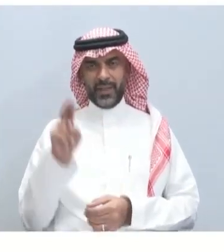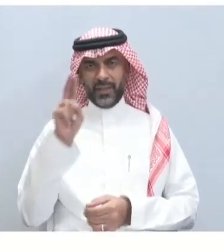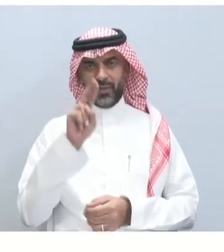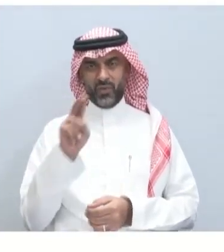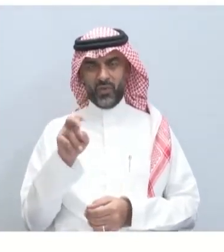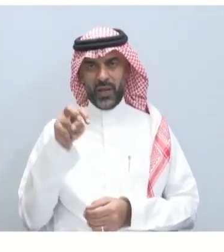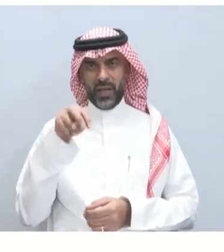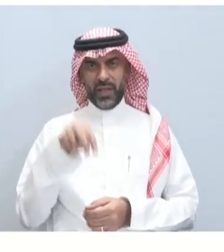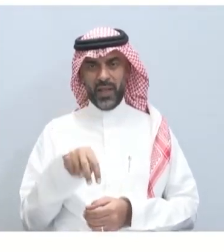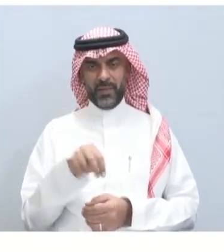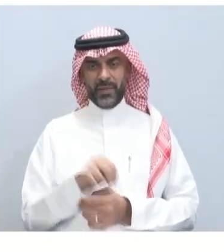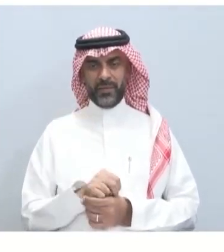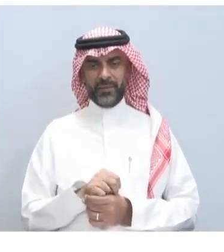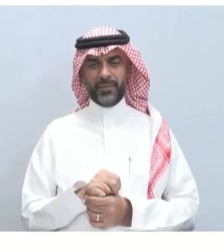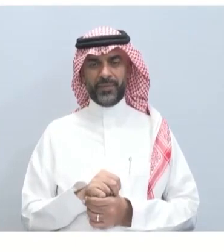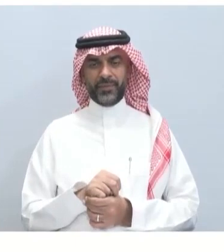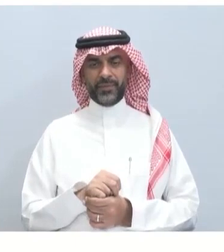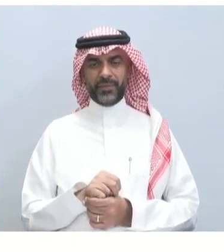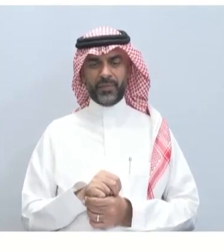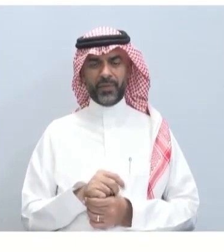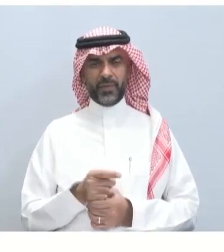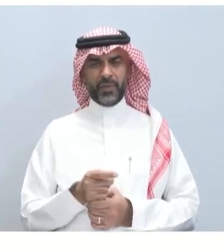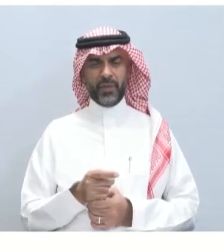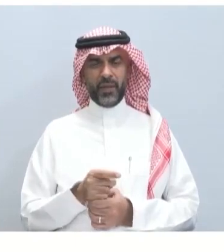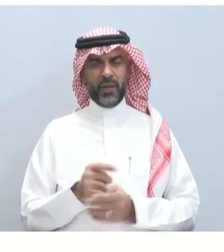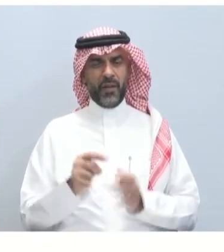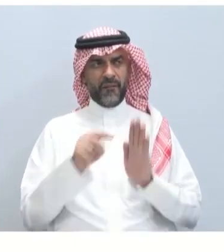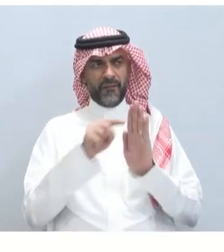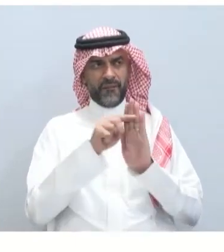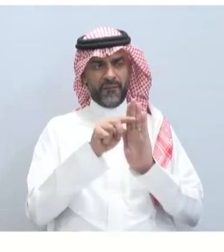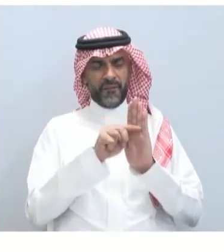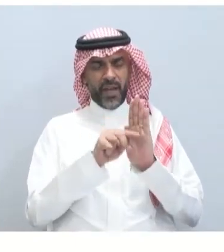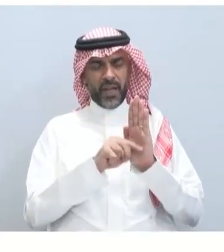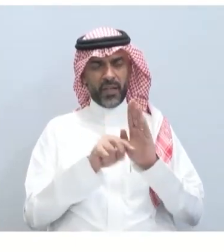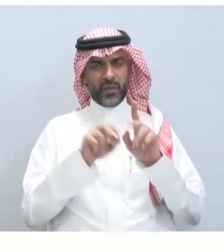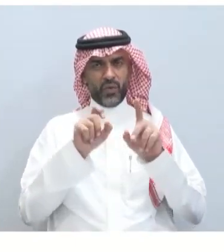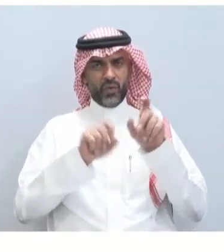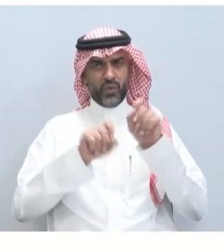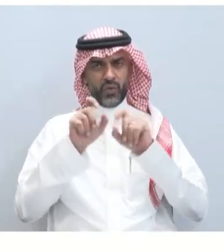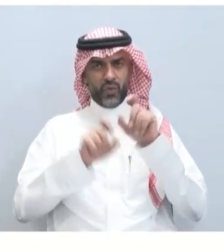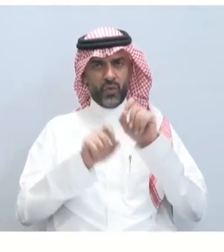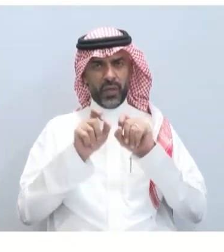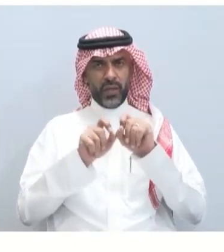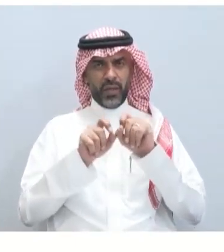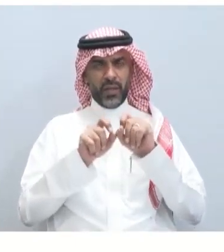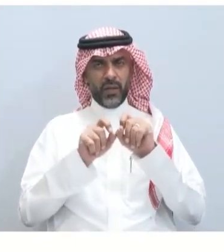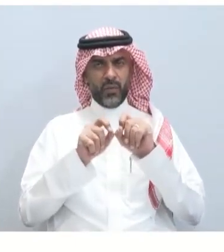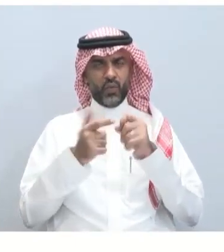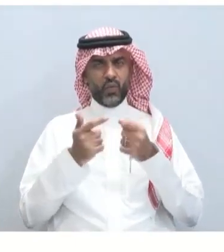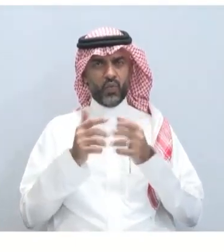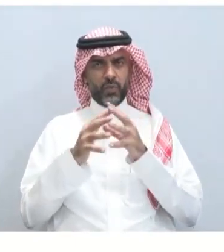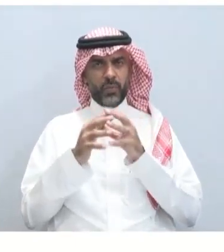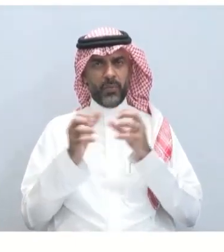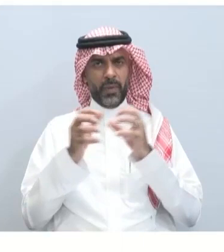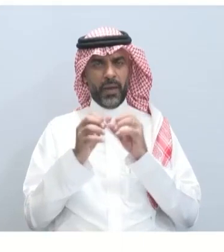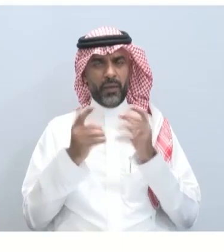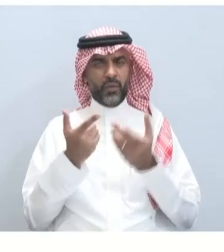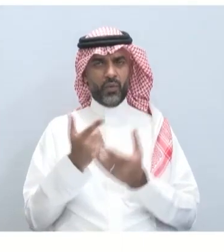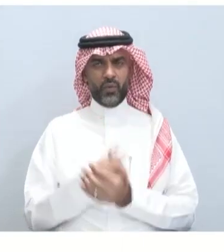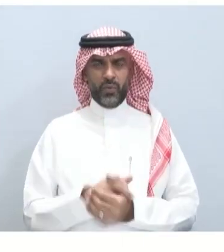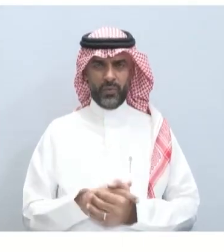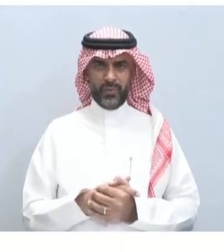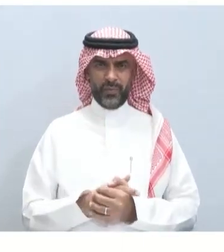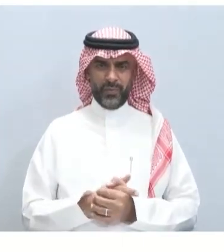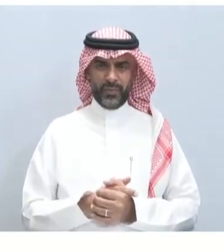لدينا هذا السؤال التالي ماذا يقصد بمصطلح الفارس الالكترونيه ما المقصود بالفهارس